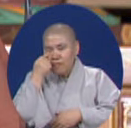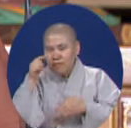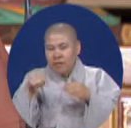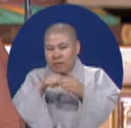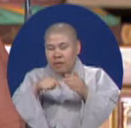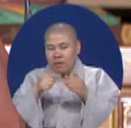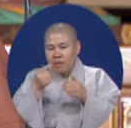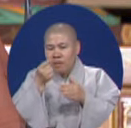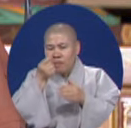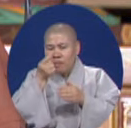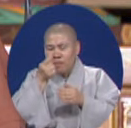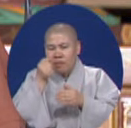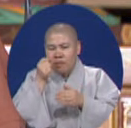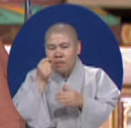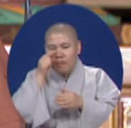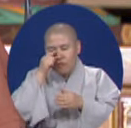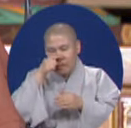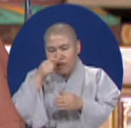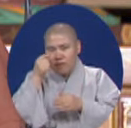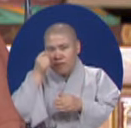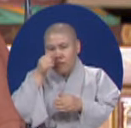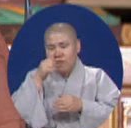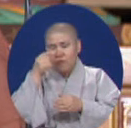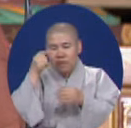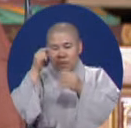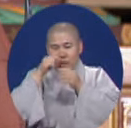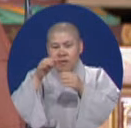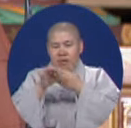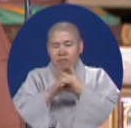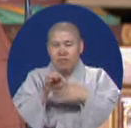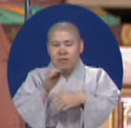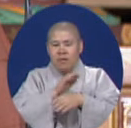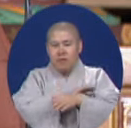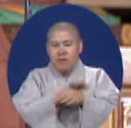뭐가 끼어 있으면 잘 안 보여요. 그런데 눈이